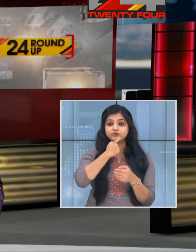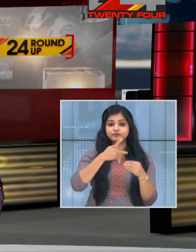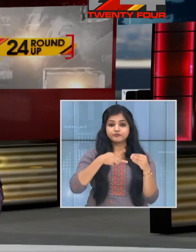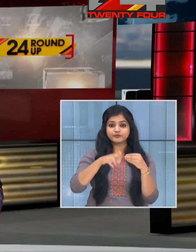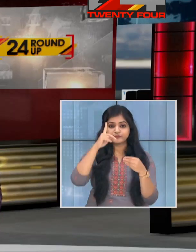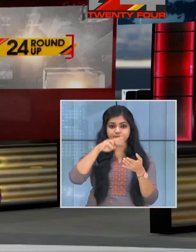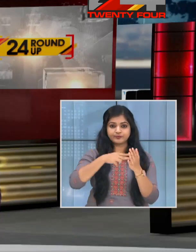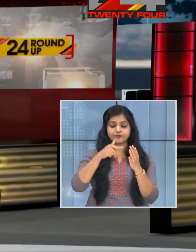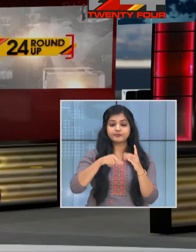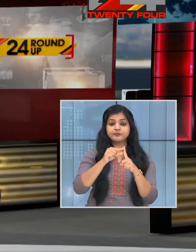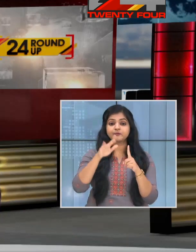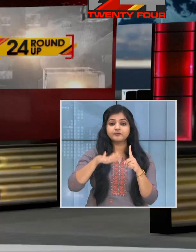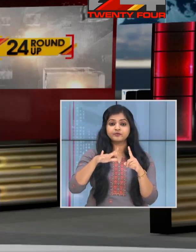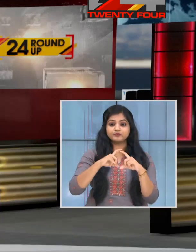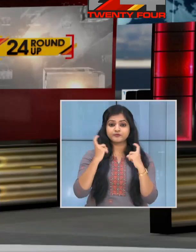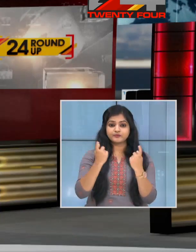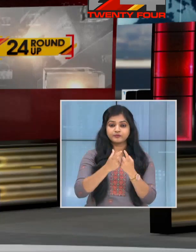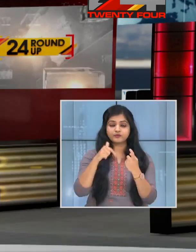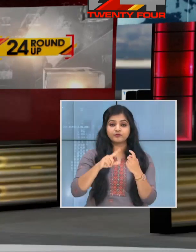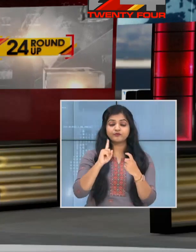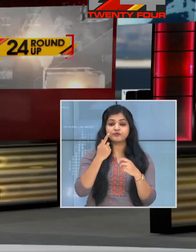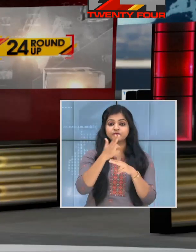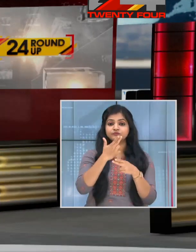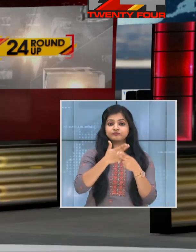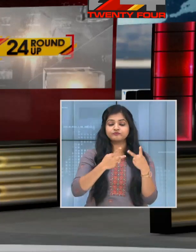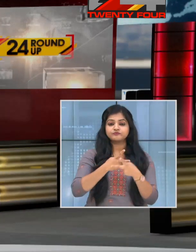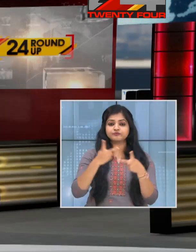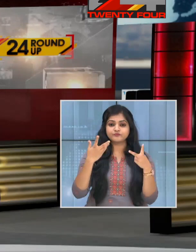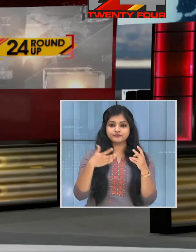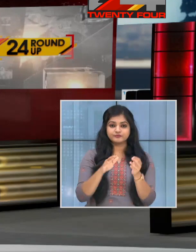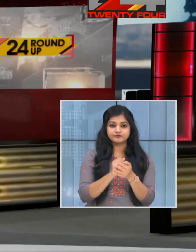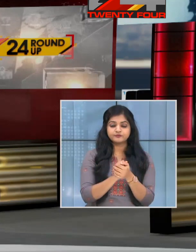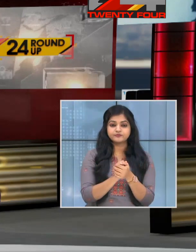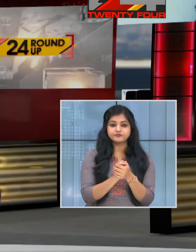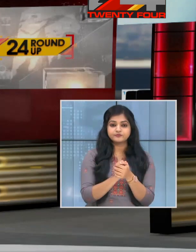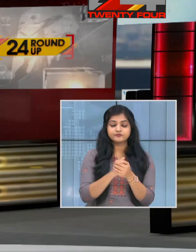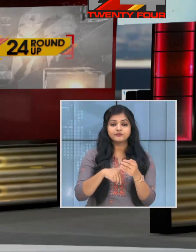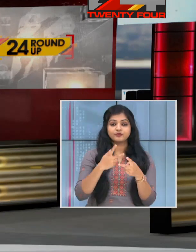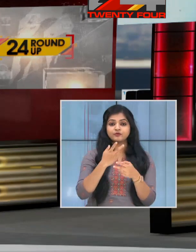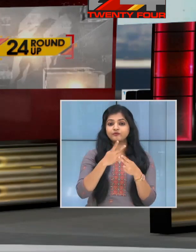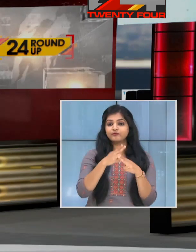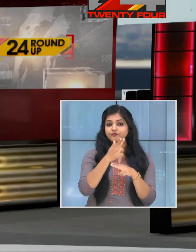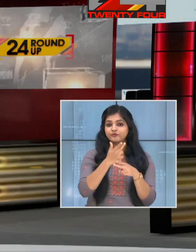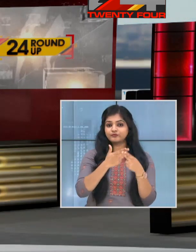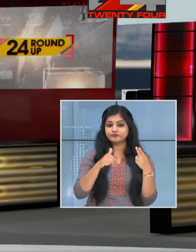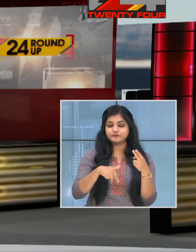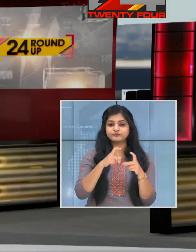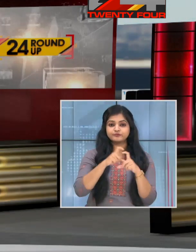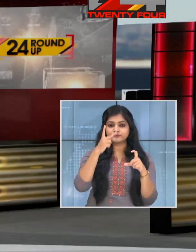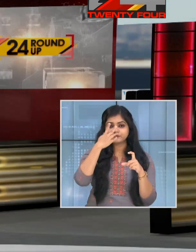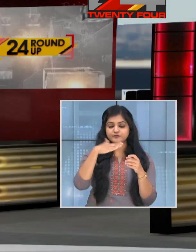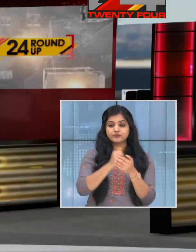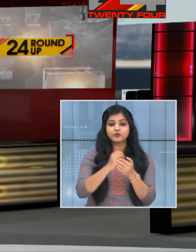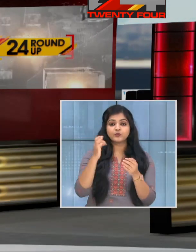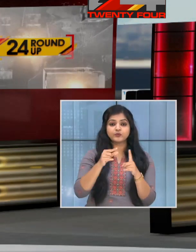ഞായറാഴ്ച ഉദ്ഘാടനം ചെയ്യാൻ പോകുന്ന പുതിയ പാർലമെന്റ് മന്ദിരത്തിന്റെ ആദ്യ ദൃശ്യങ്ങൾ പുറത്തു വന്നിട്ടുണ്ട്. ആ ദൃശ്യങ്ങൾ പ്രേക്ഷകർക്ക് കാണാം. പുതിയ പാർലമെന്റ്